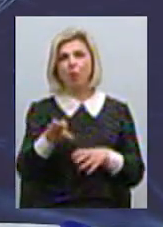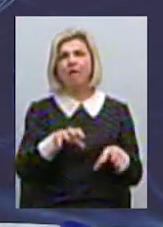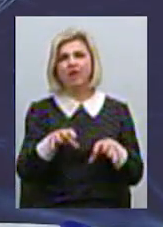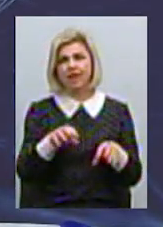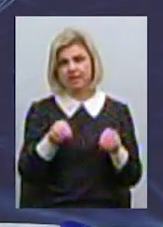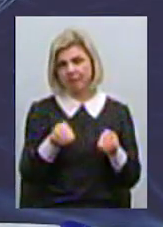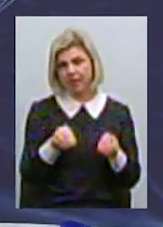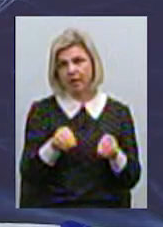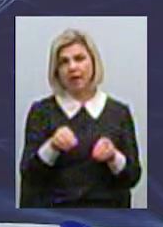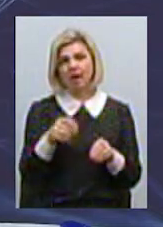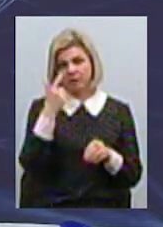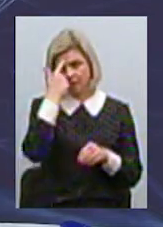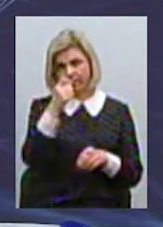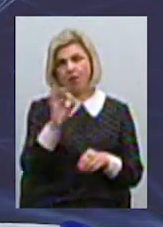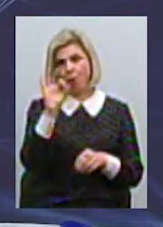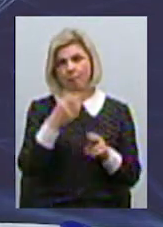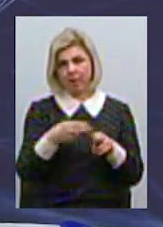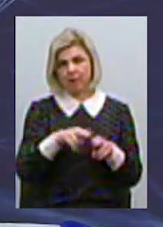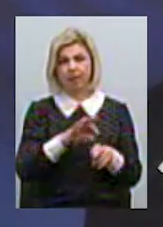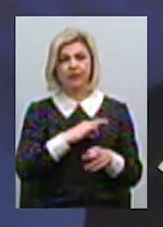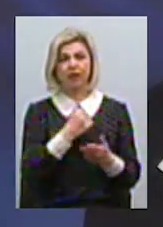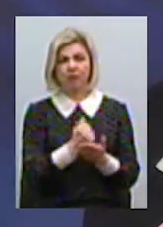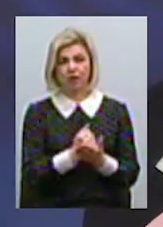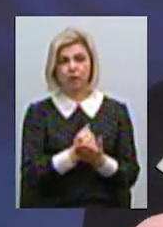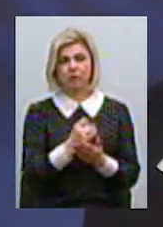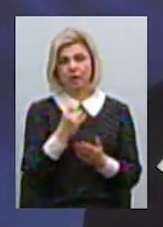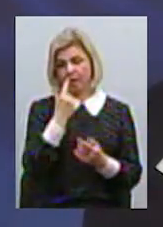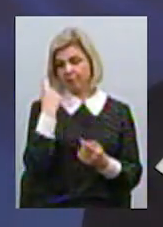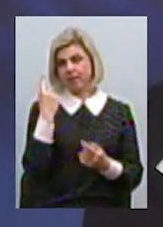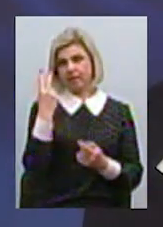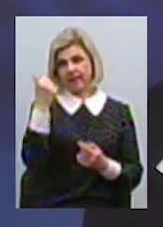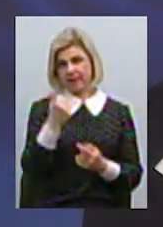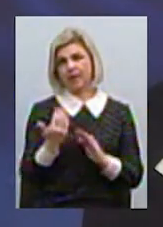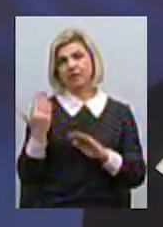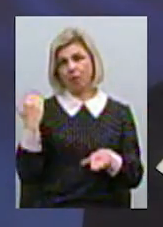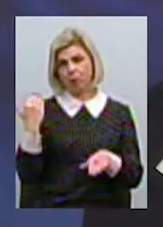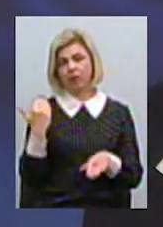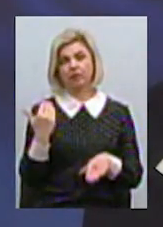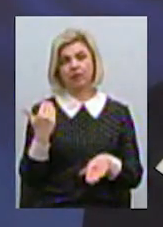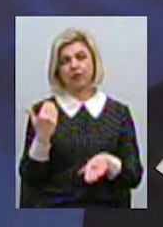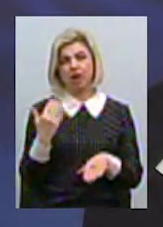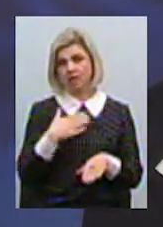земельні, заявляли про це нотаріуси буквально пару тижнів тому. Наші ні, наші